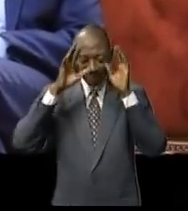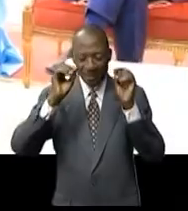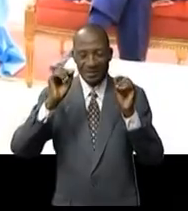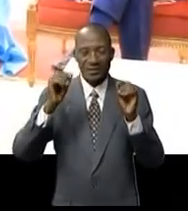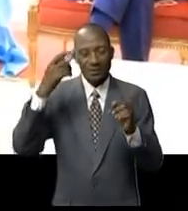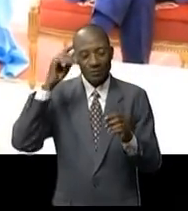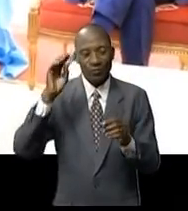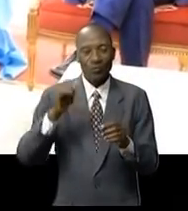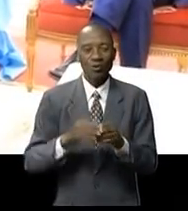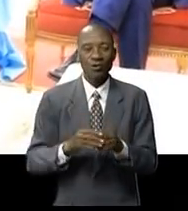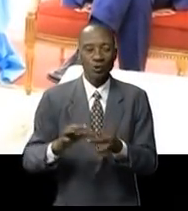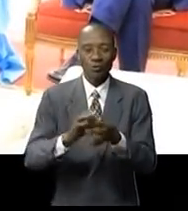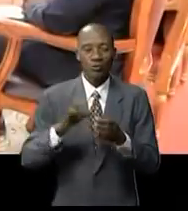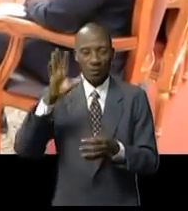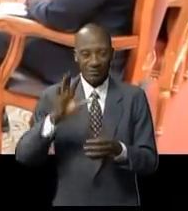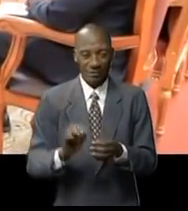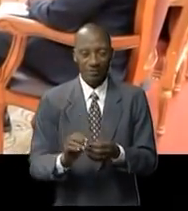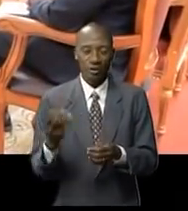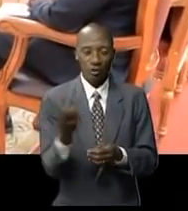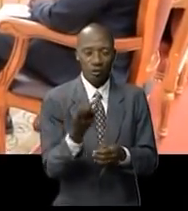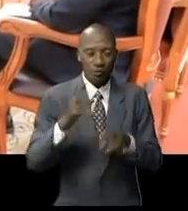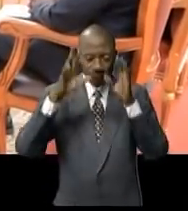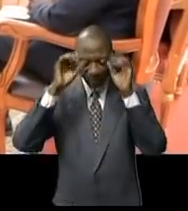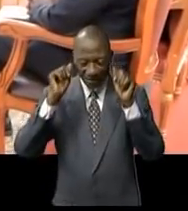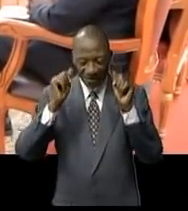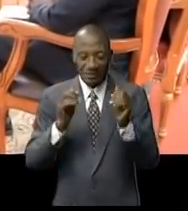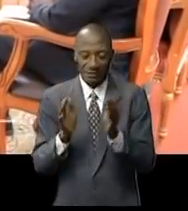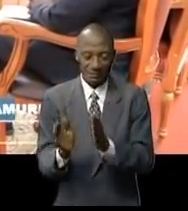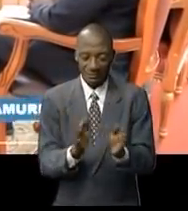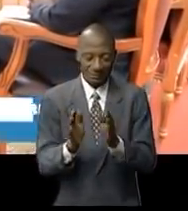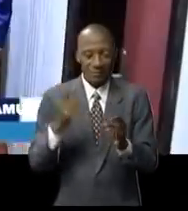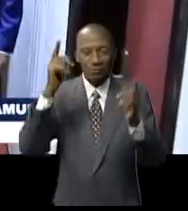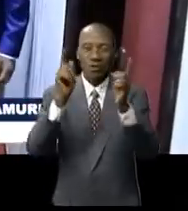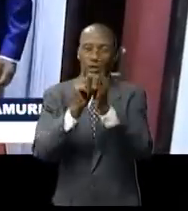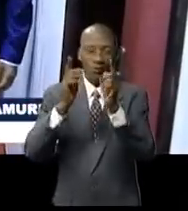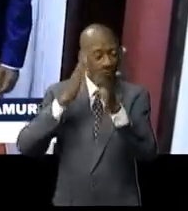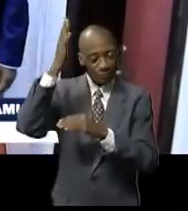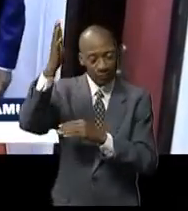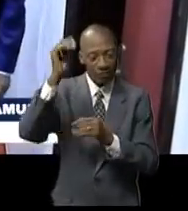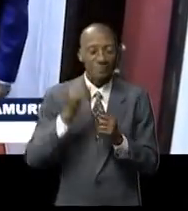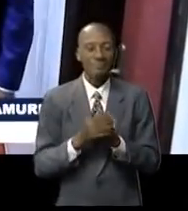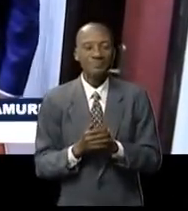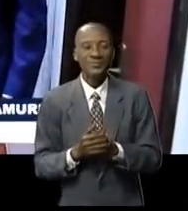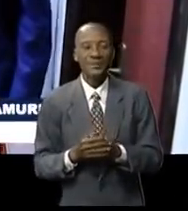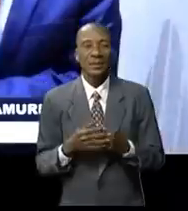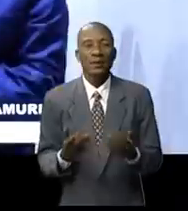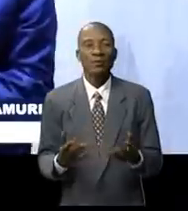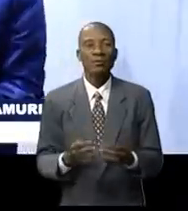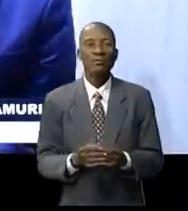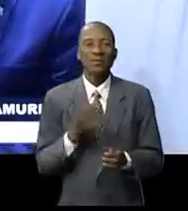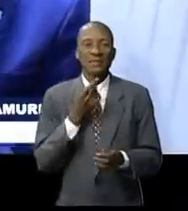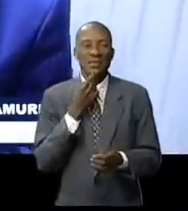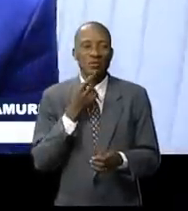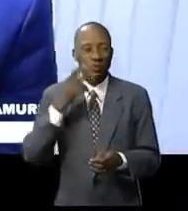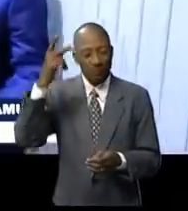relations historiques et ils comptent bien les renforcer pour des générations futures. Pour rappel, un des acteurs importants de l'histoire